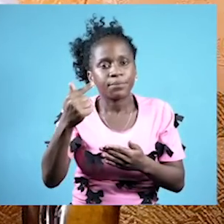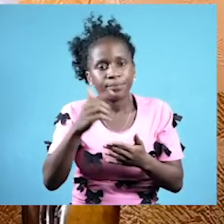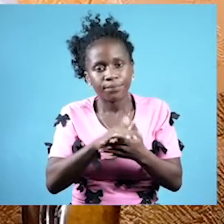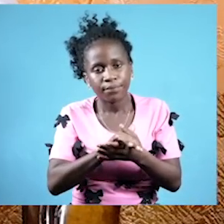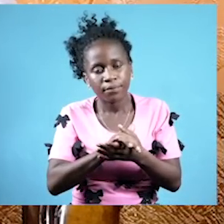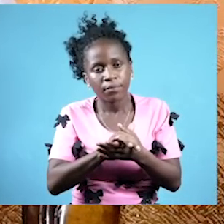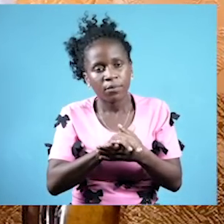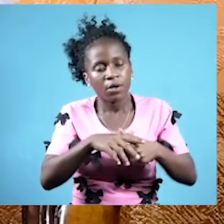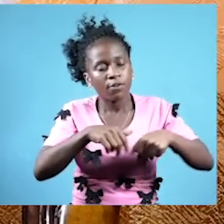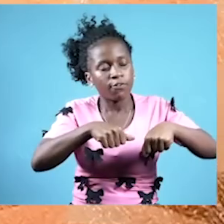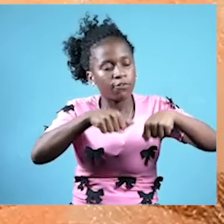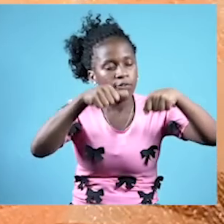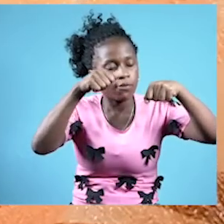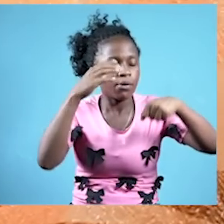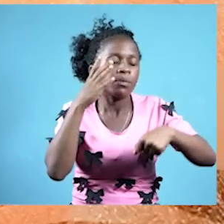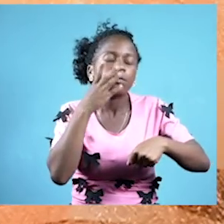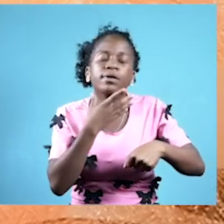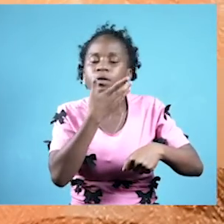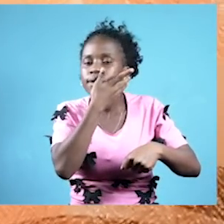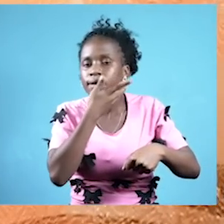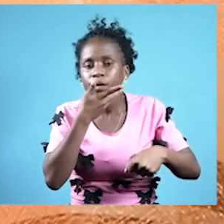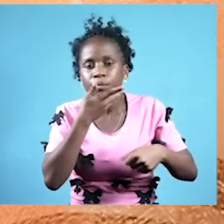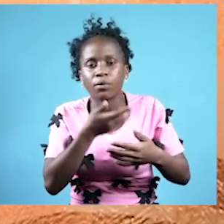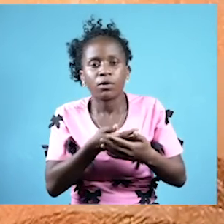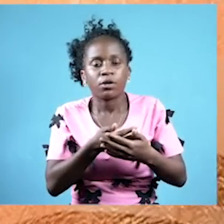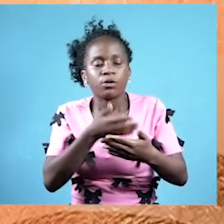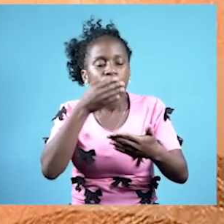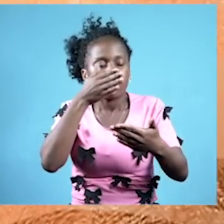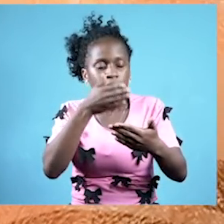Tukawa tumefikia mahala pa kutia saini mkataba.